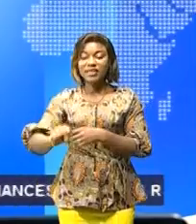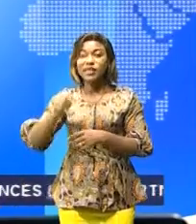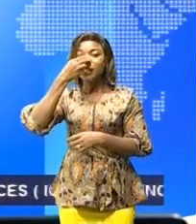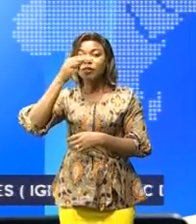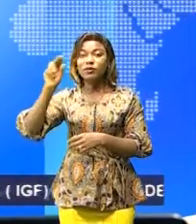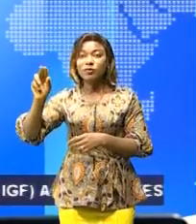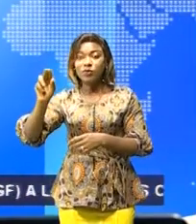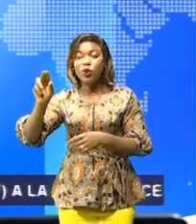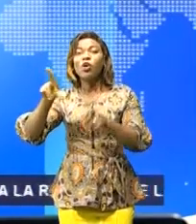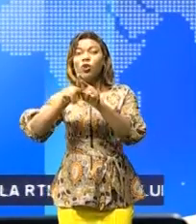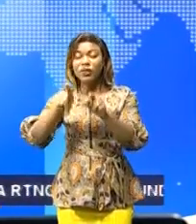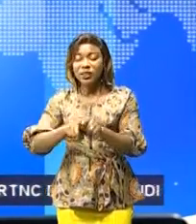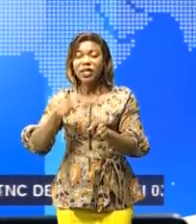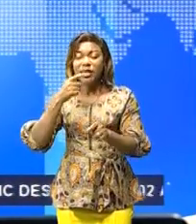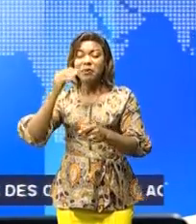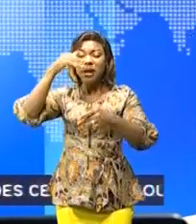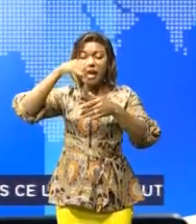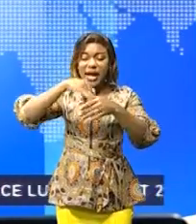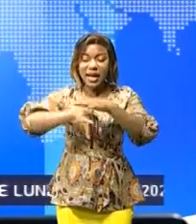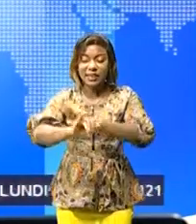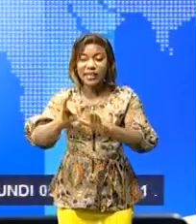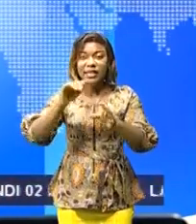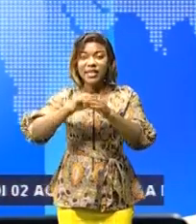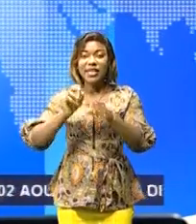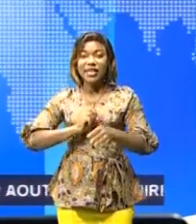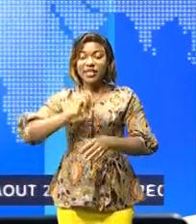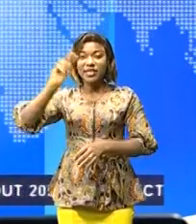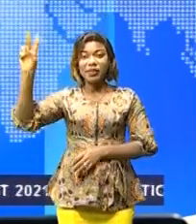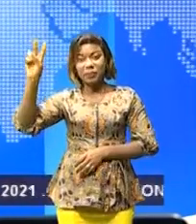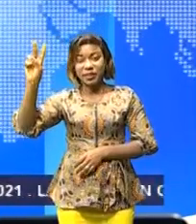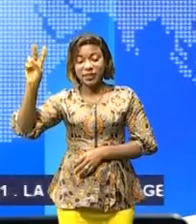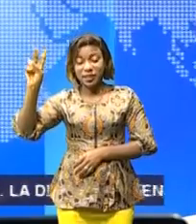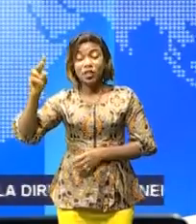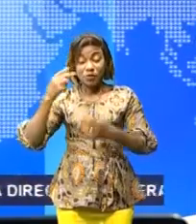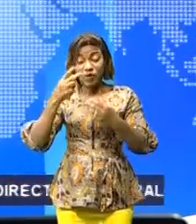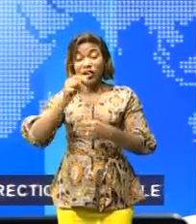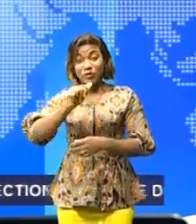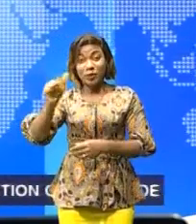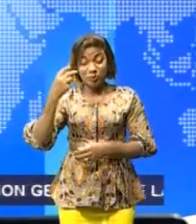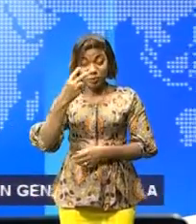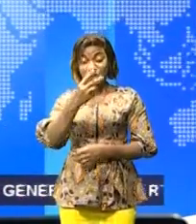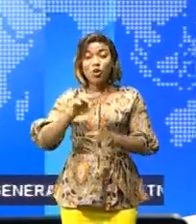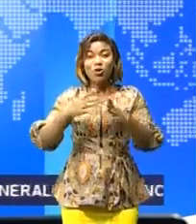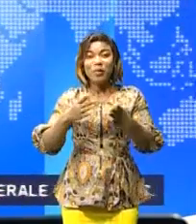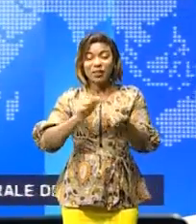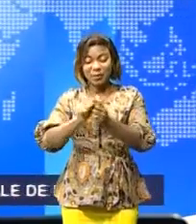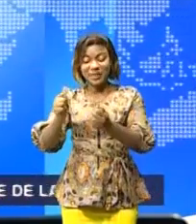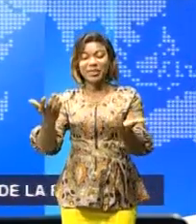vous ont massivement adhéré à l'UDPS, parti cher du président de la République.